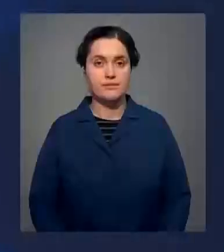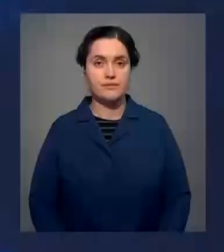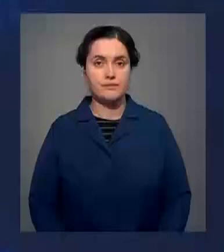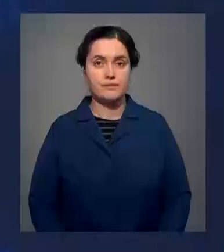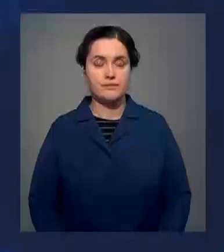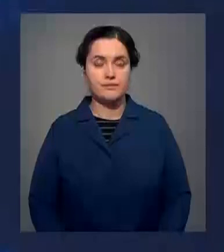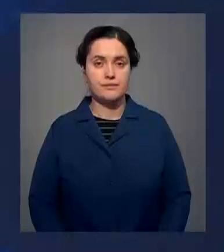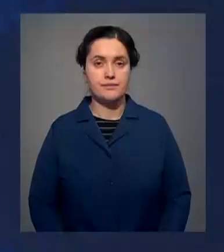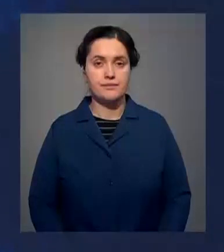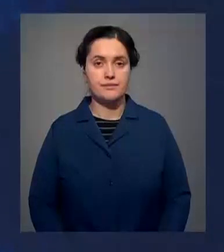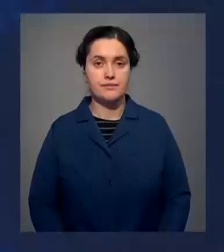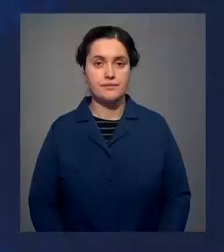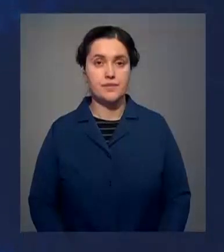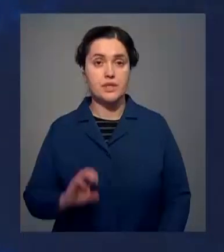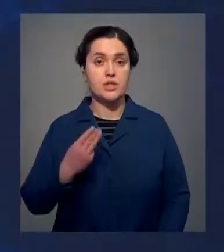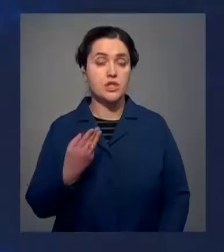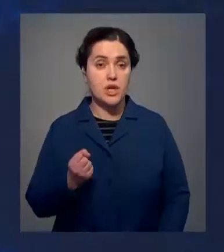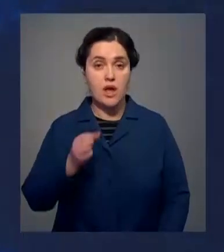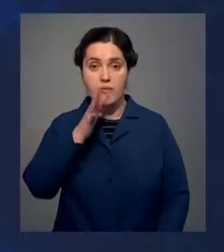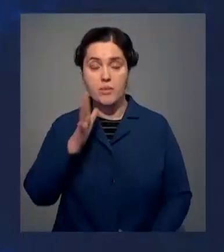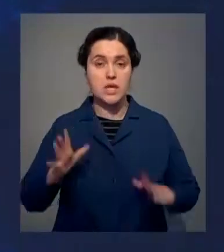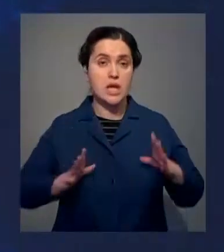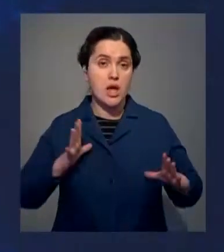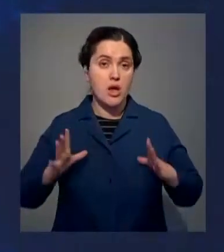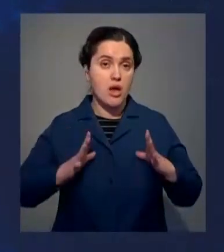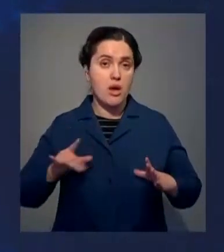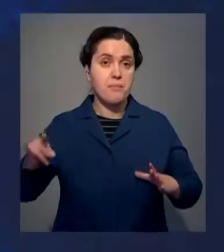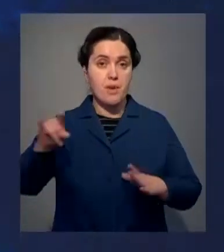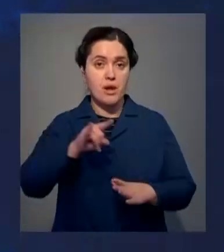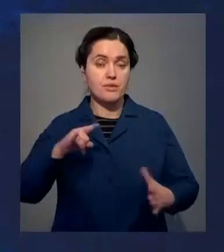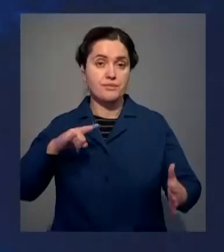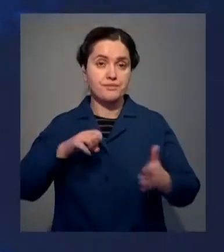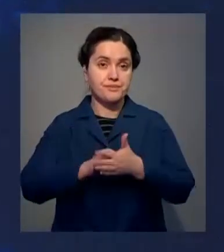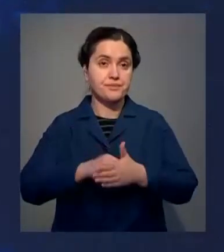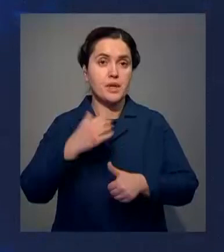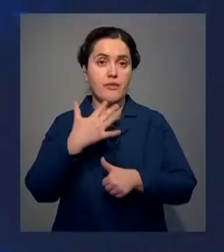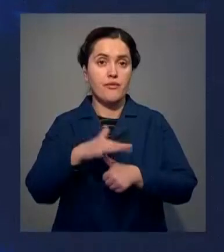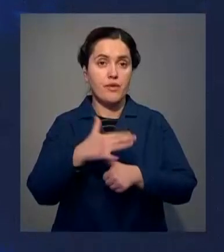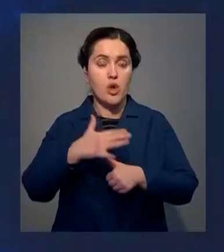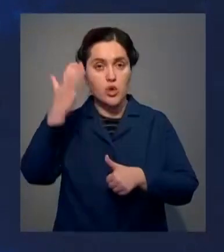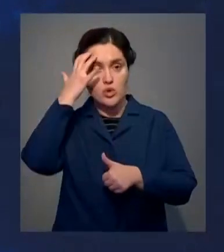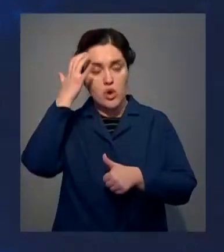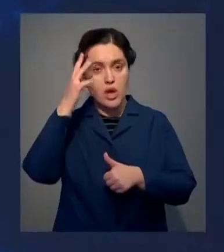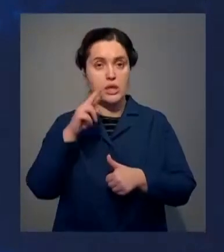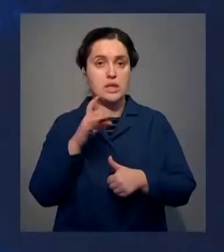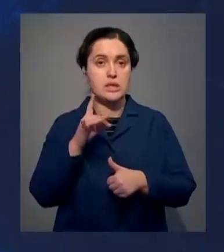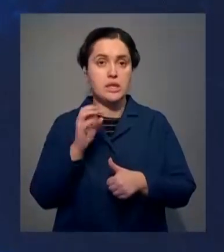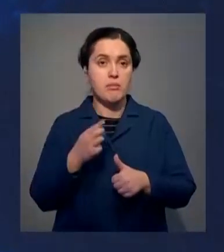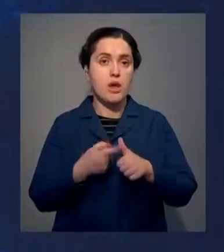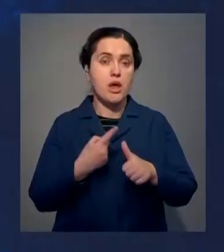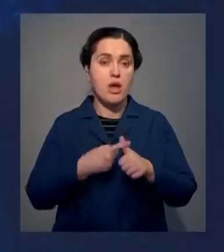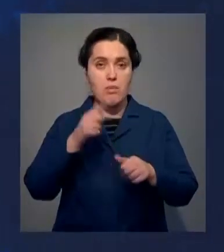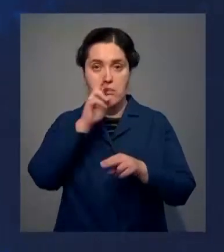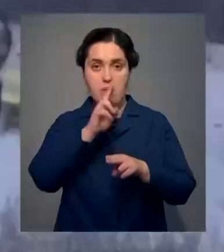Теперь о том, что происходит в мире. В США во время тренировочного полета потерпел крушение вертолет Национальной гвардии «Черный ястреб». Он